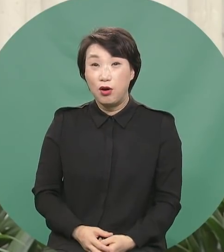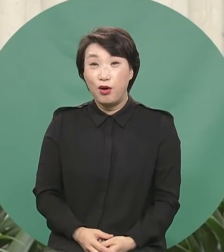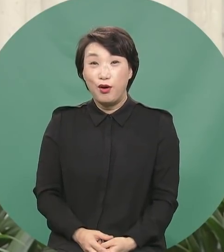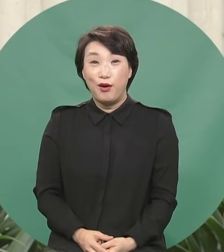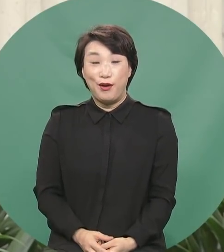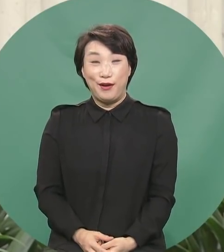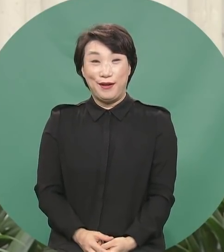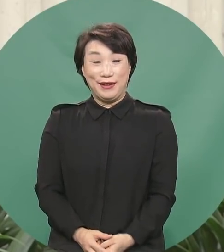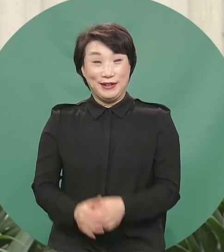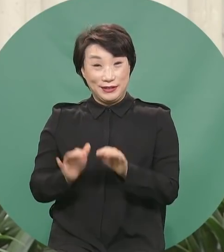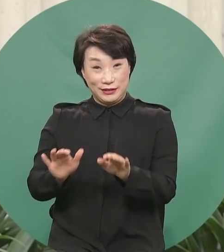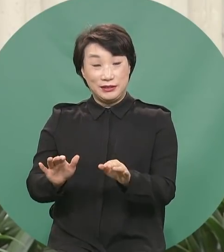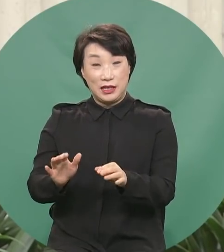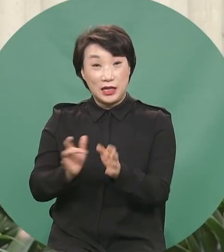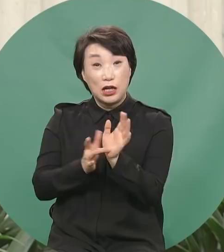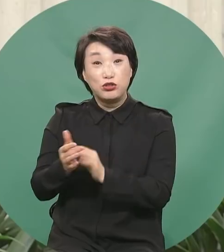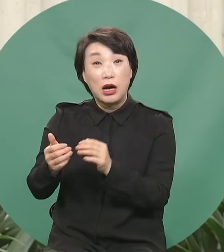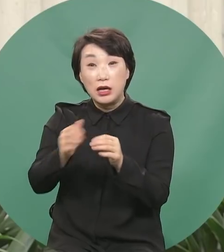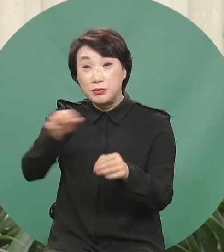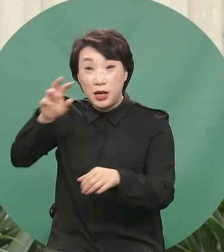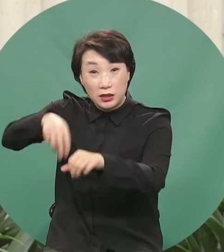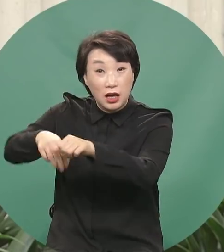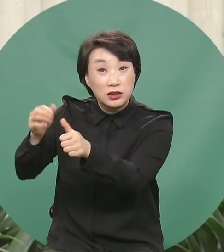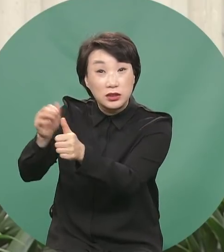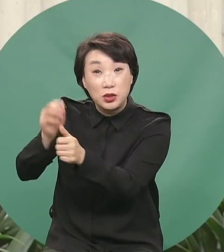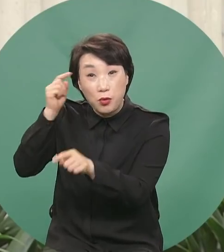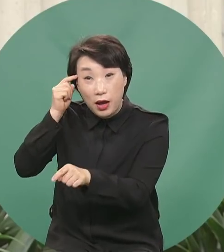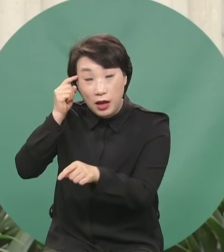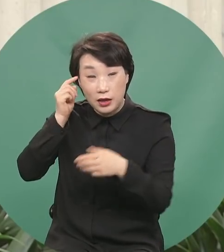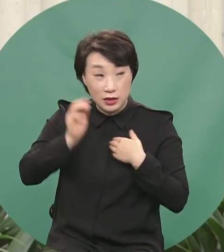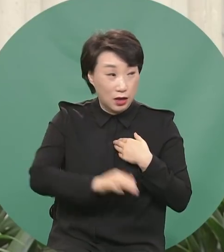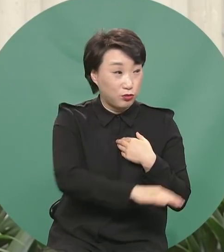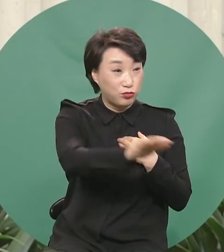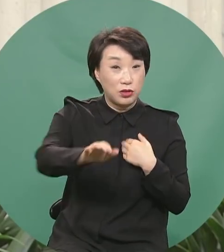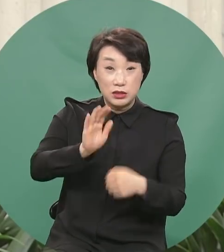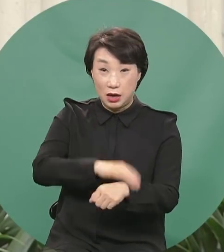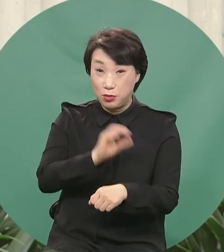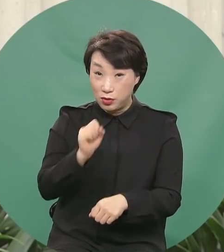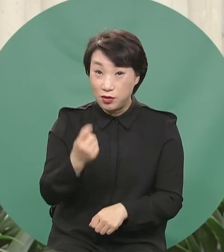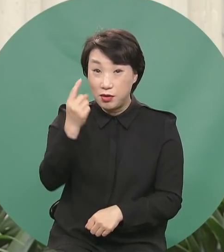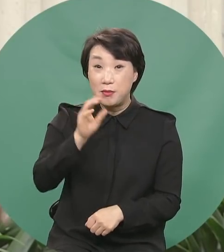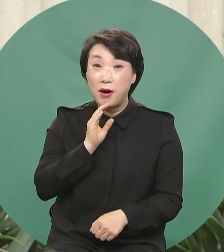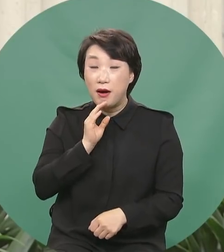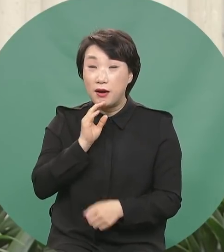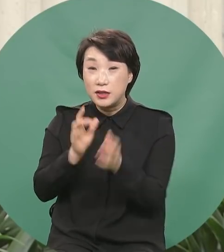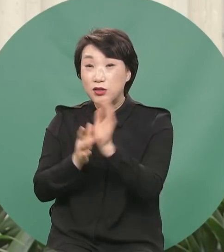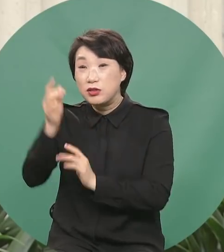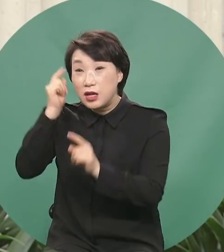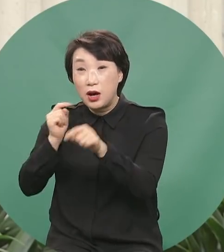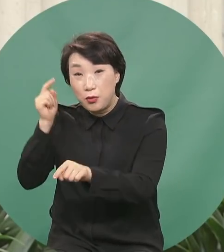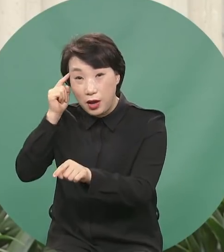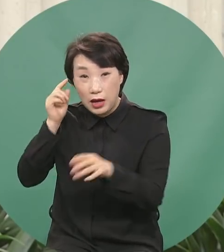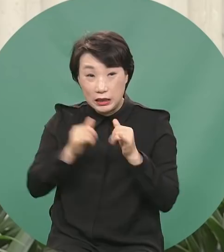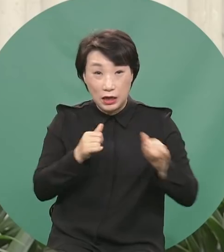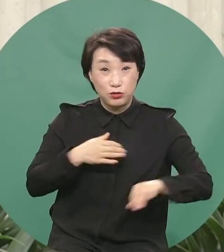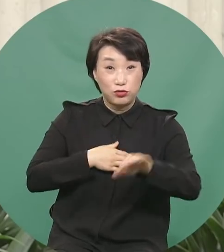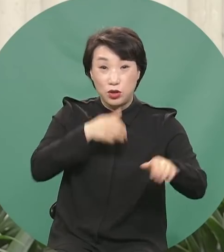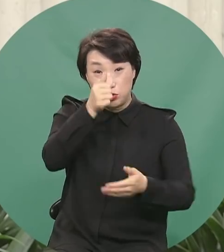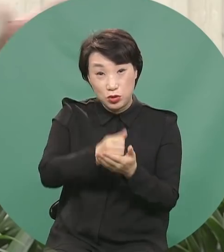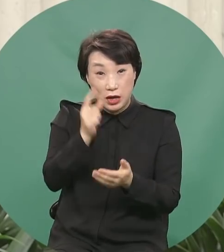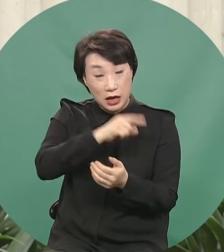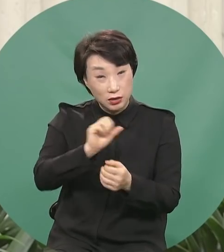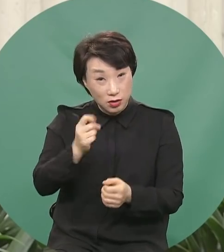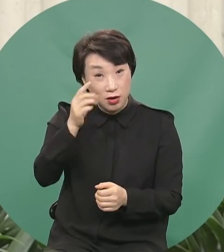이랬는데 그가 찔림은 우리의 허물을 인함이요 그가 상함은 우리 죄악을 인함이라.